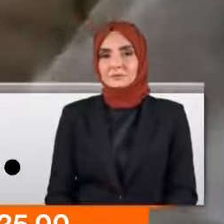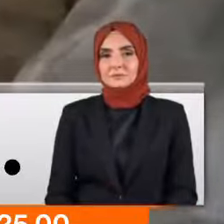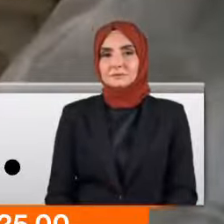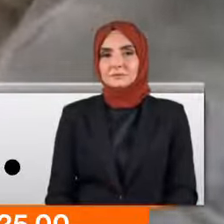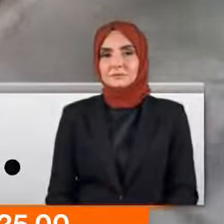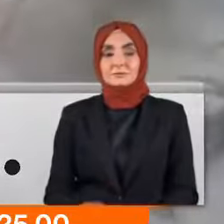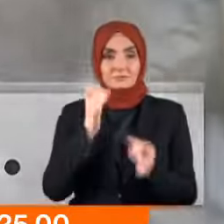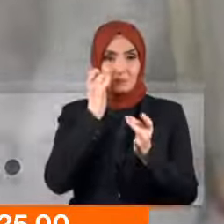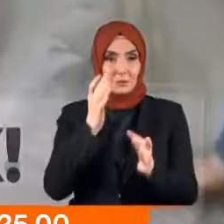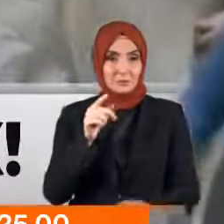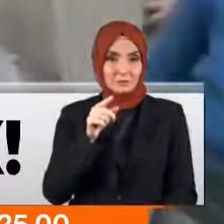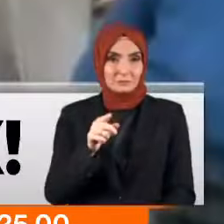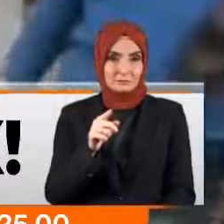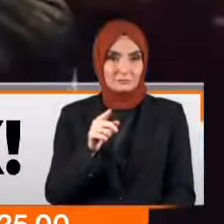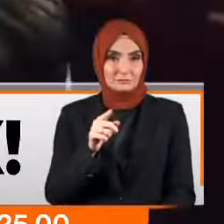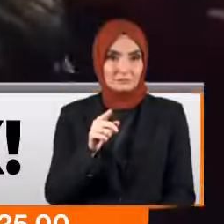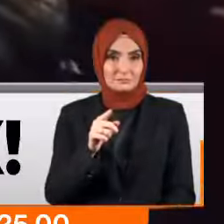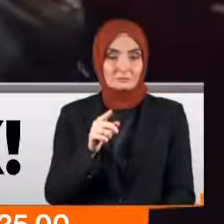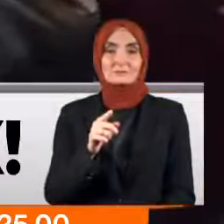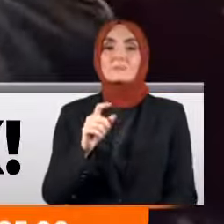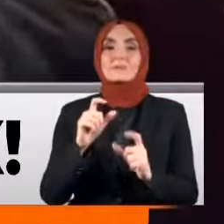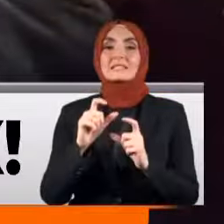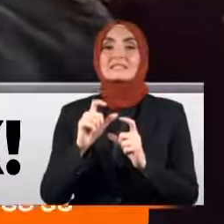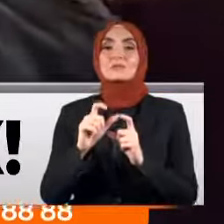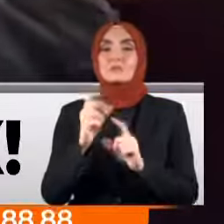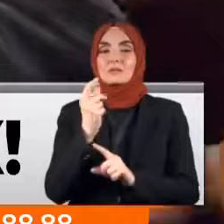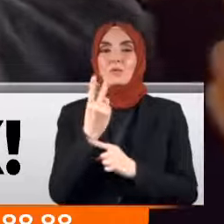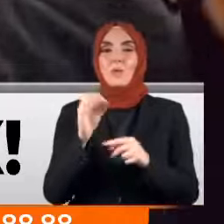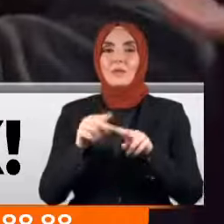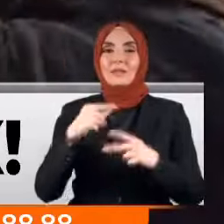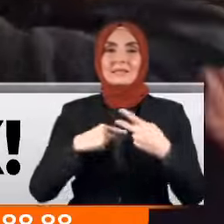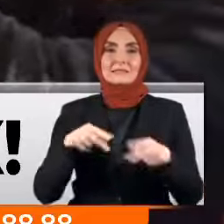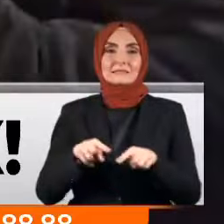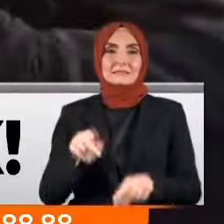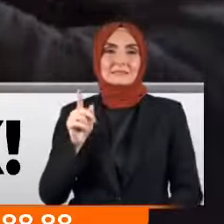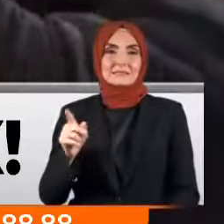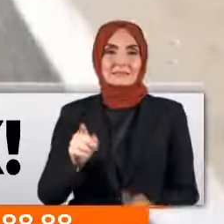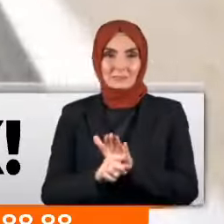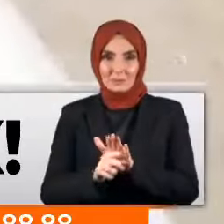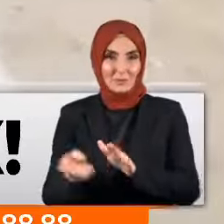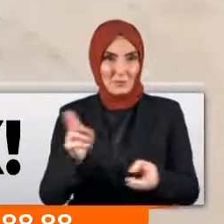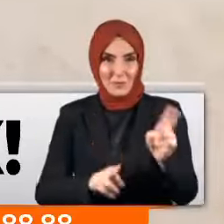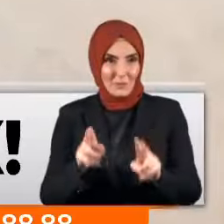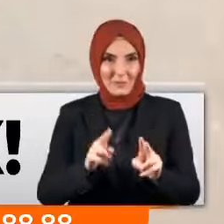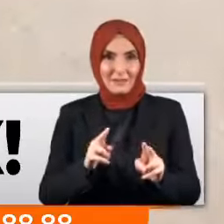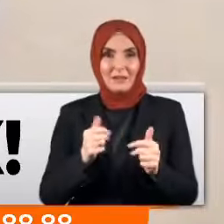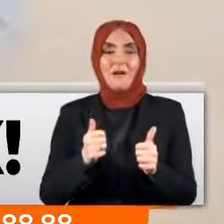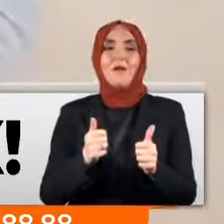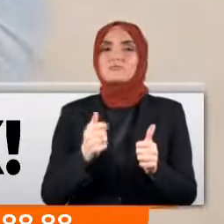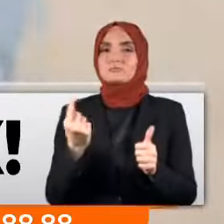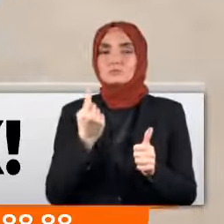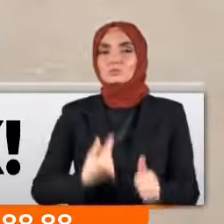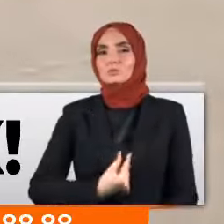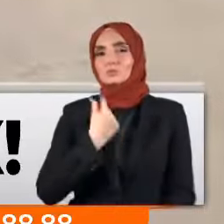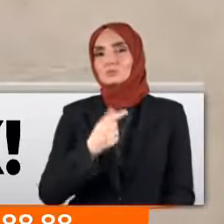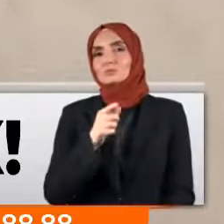Bu görüntü ise Siyonizmin üstesinden gelemediği, öldürmeyi hala başaramadığı umuda dair. İçinden çıktıkları araca düğün